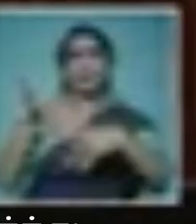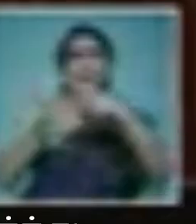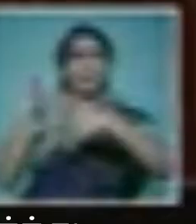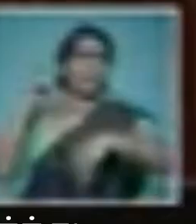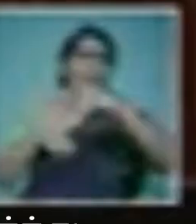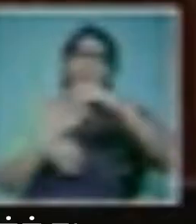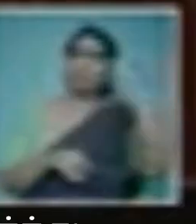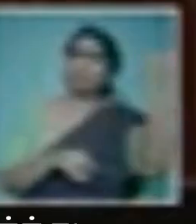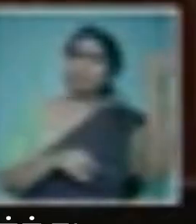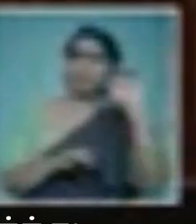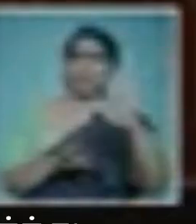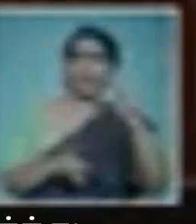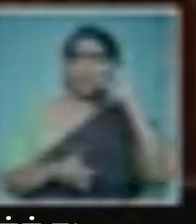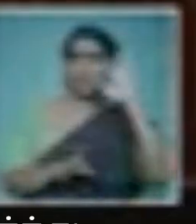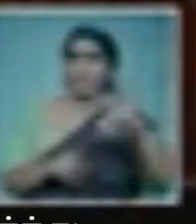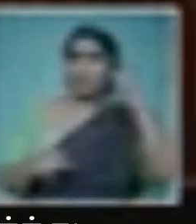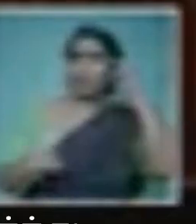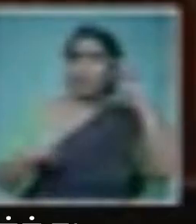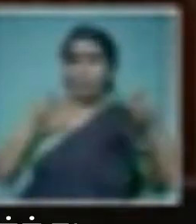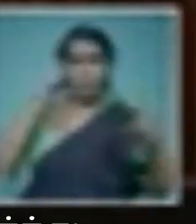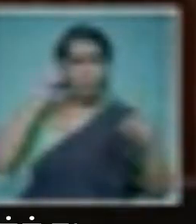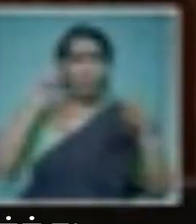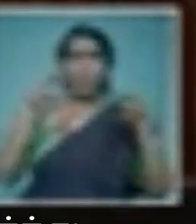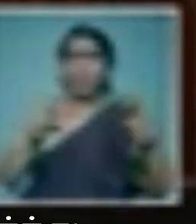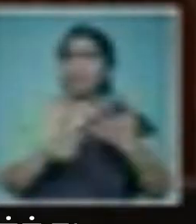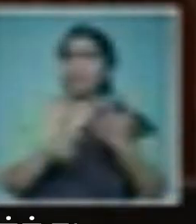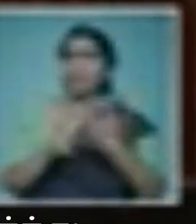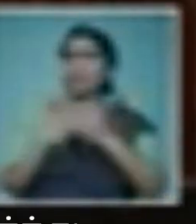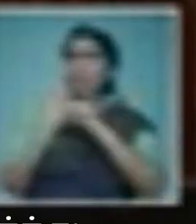முறையில்லாத விடயங்களை தாழ்த்தி பேச வேண்டாம்